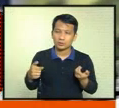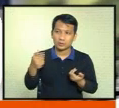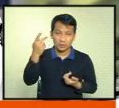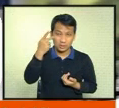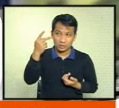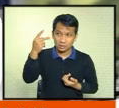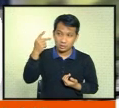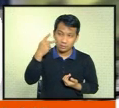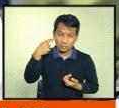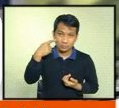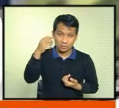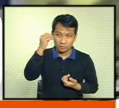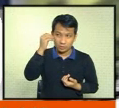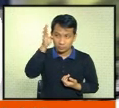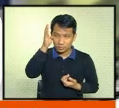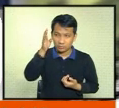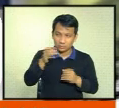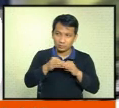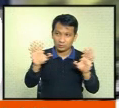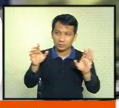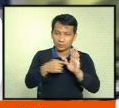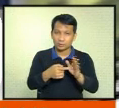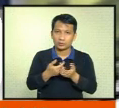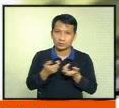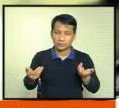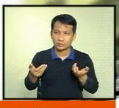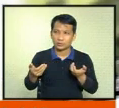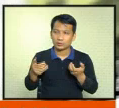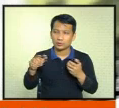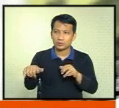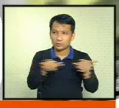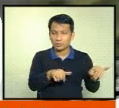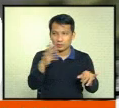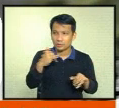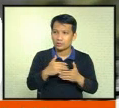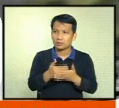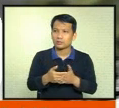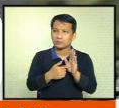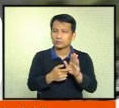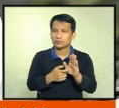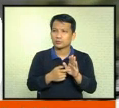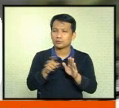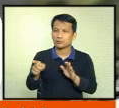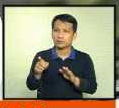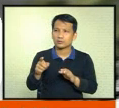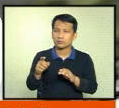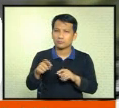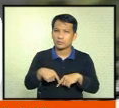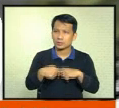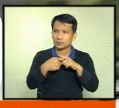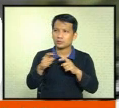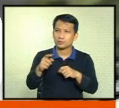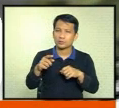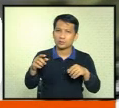sina Katy Perry at Orlando Bloom. Pero pag linihon ni Orlando, precautionary measure lang ito matapos ma-pick up ang taping ng kanyang